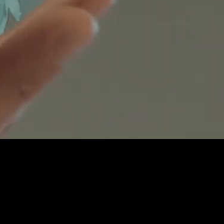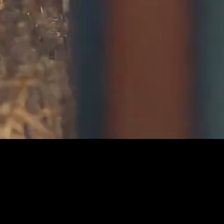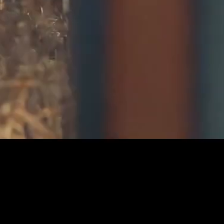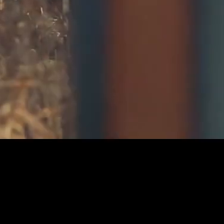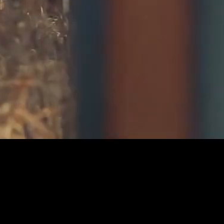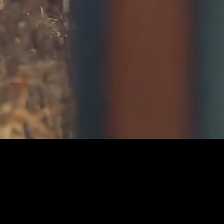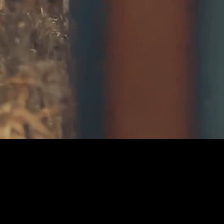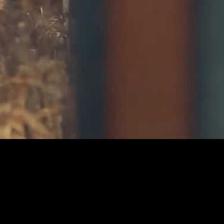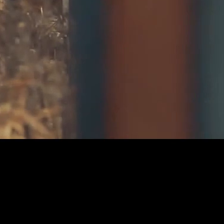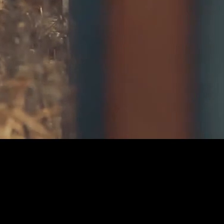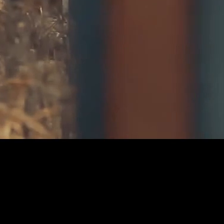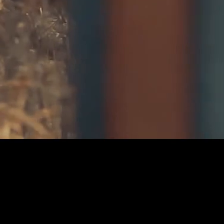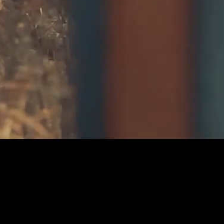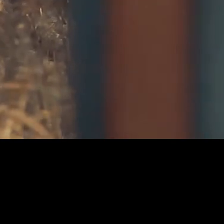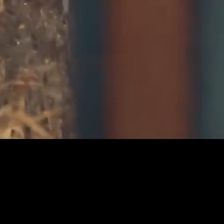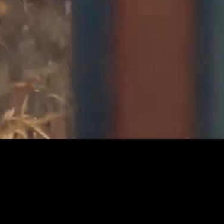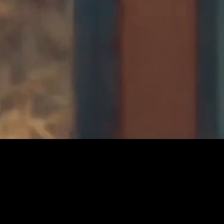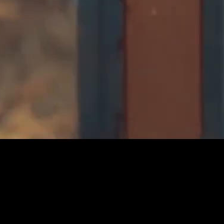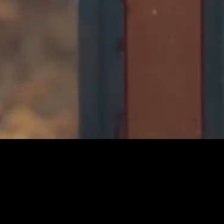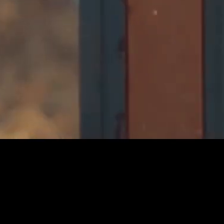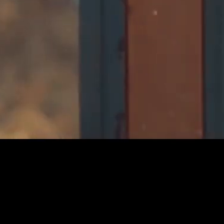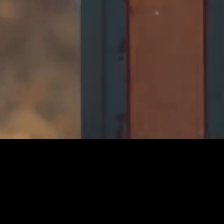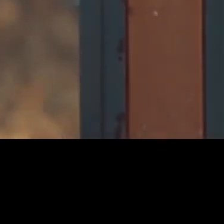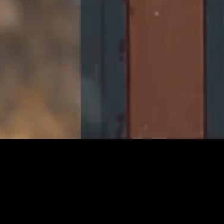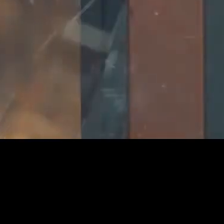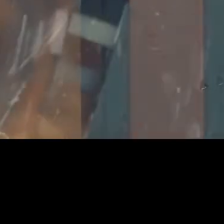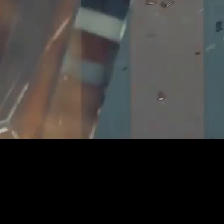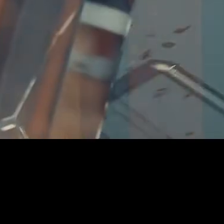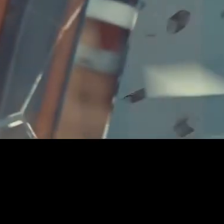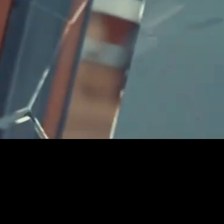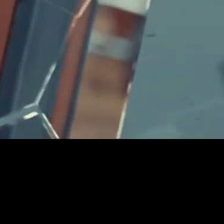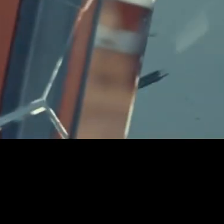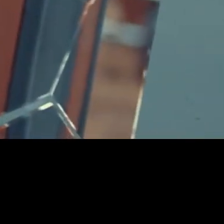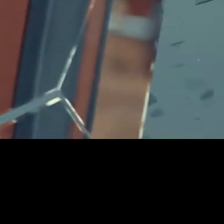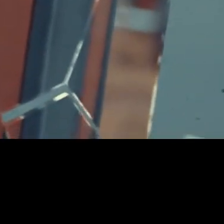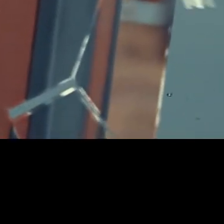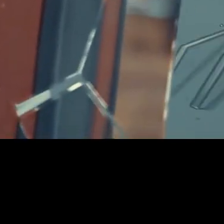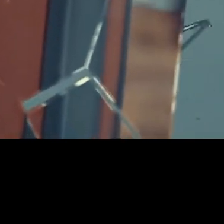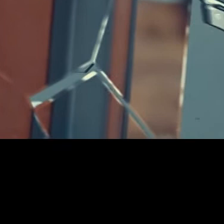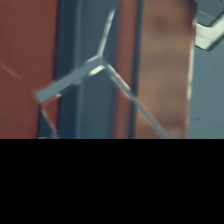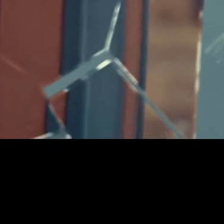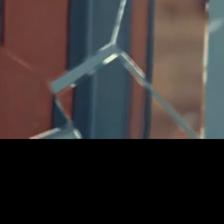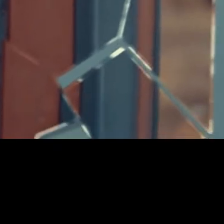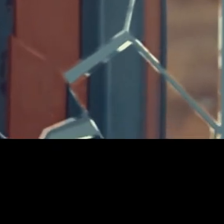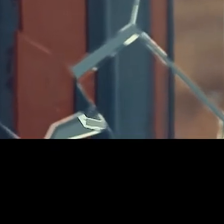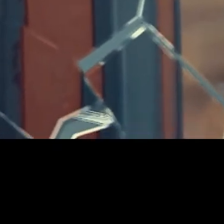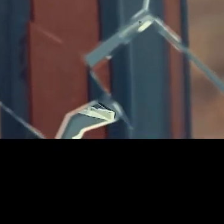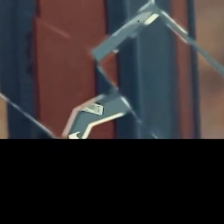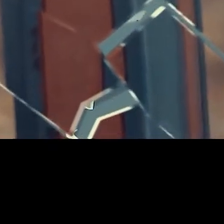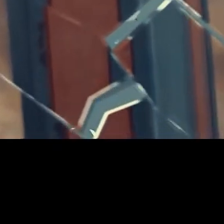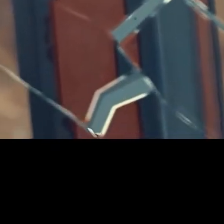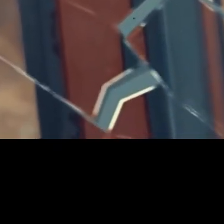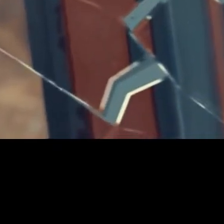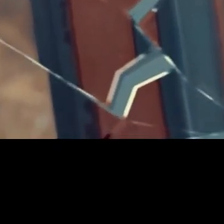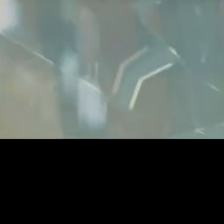нийлэхгүй ухаарм. Энэ ч таны үнэ зүйлсээ авдаг жалгадаа үнэмжээ өөрчилгэж хүчлээг. Чи зөвхөн өөрийнхөн